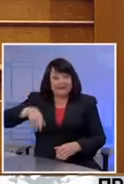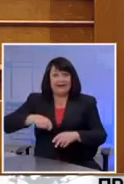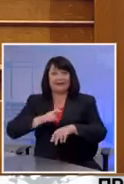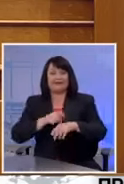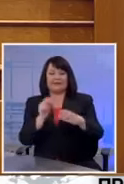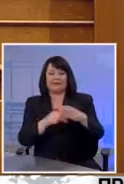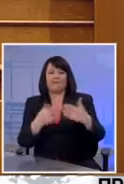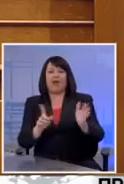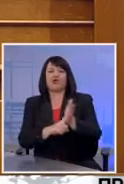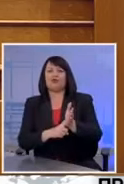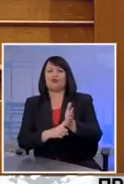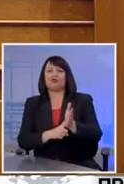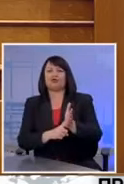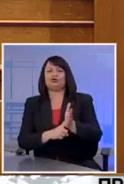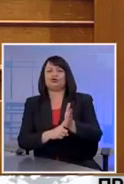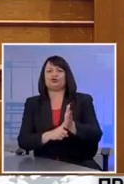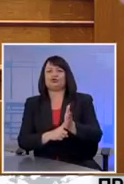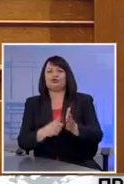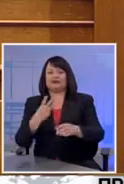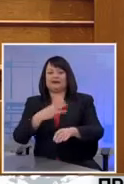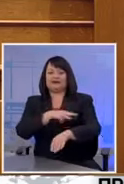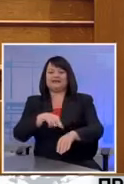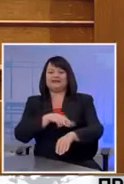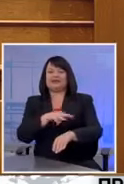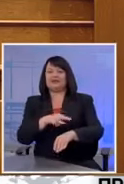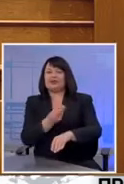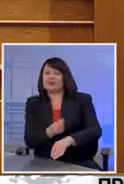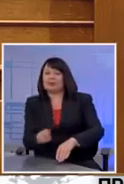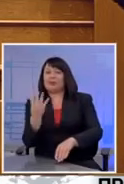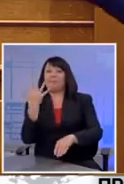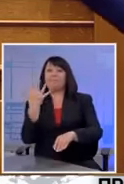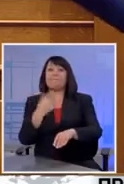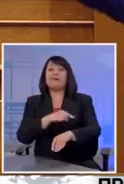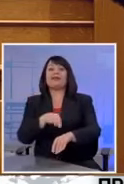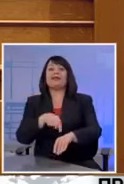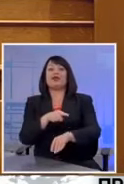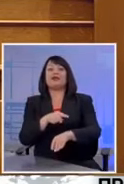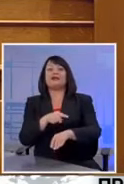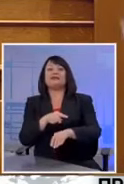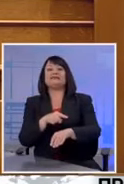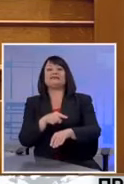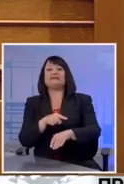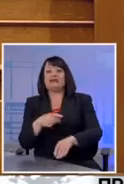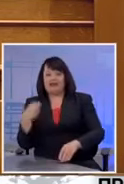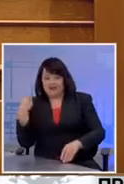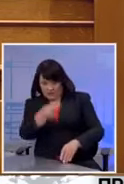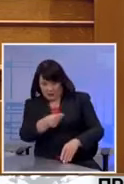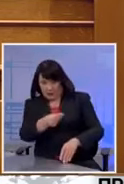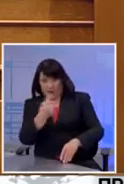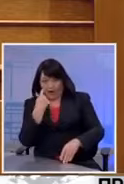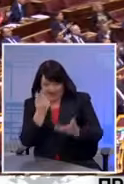ψηφιστεί ο νόμος και τις 3 ώρες προγράμματος τις κάνατε 5. Έτσι νομοθετείτε, κύριε Παπά. Πάρτε τα να τα βλέπετε.